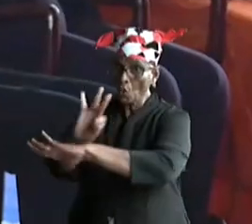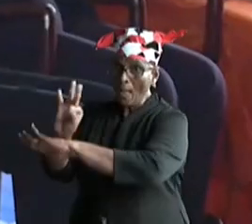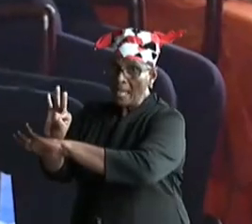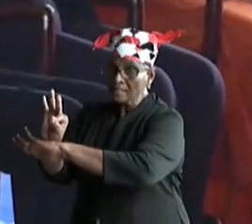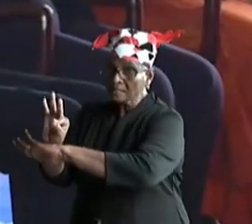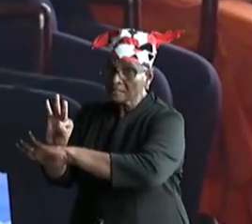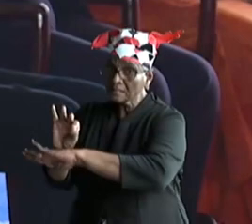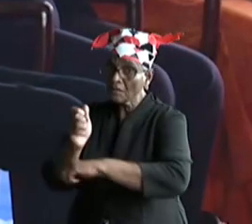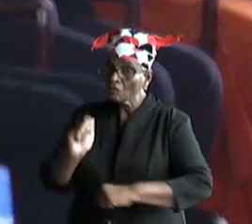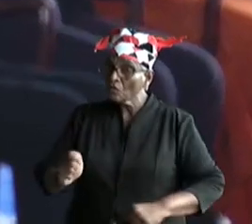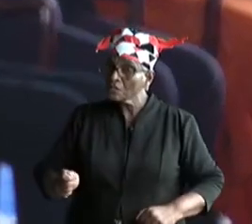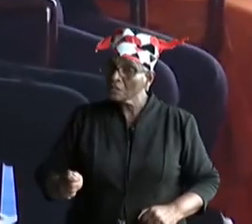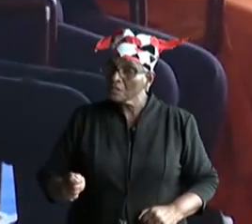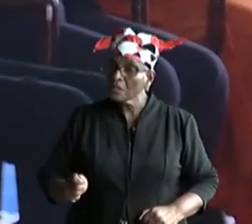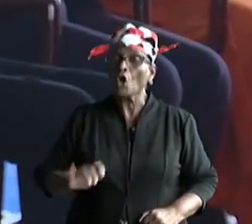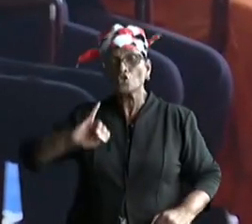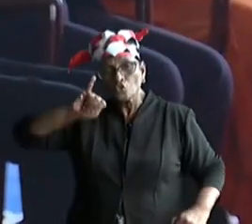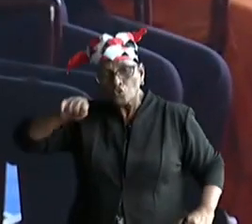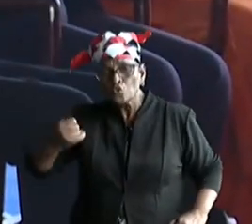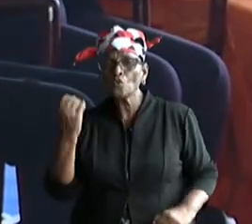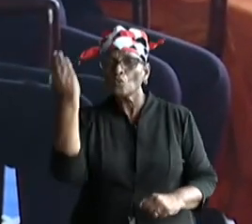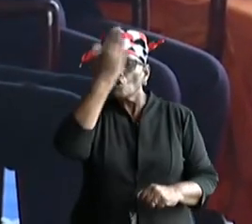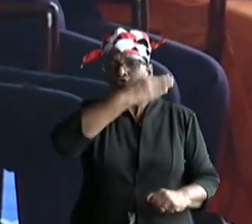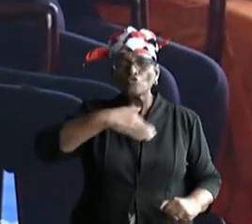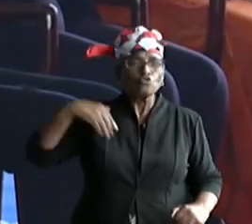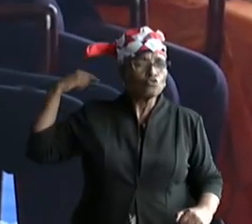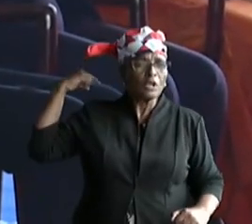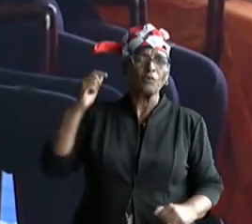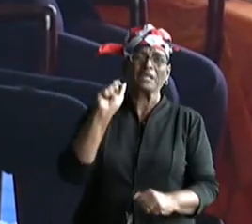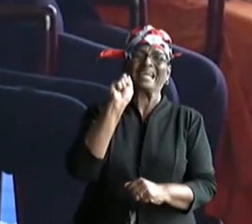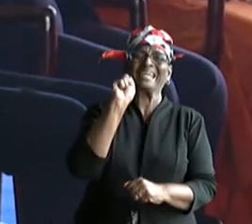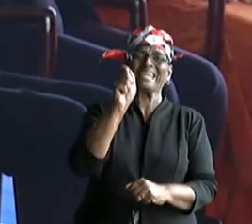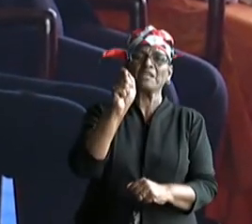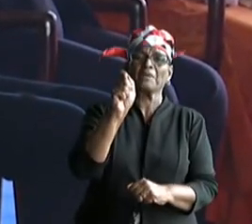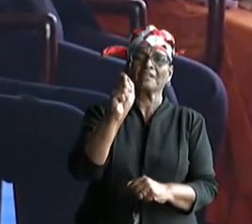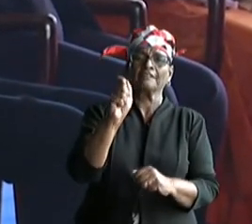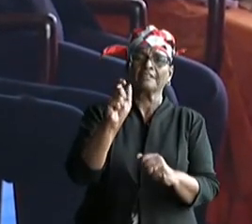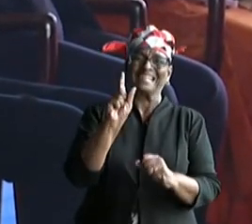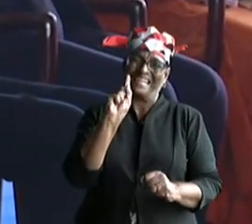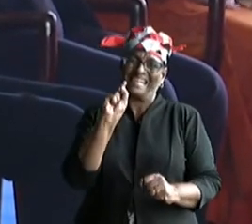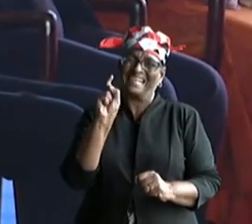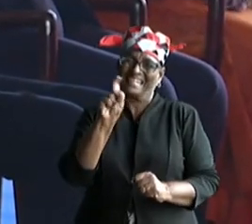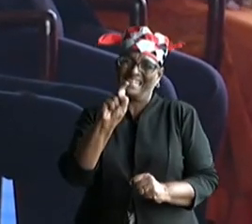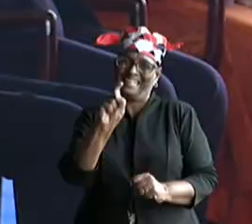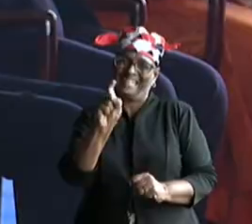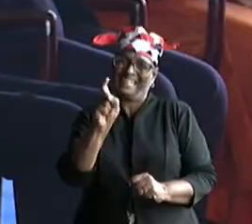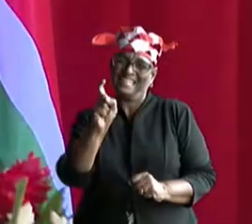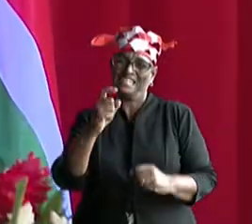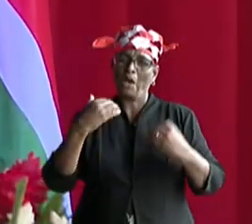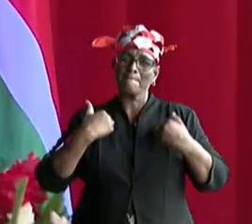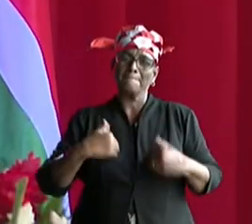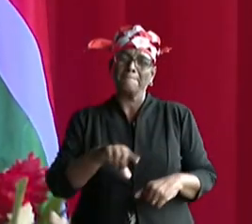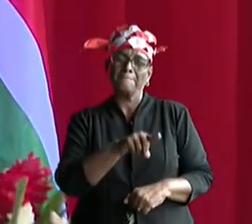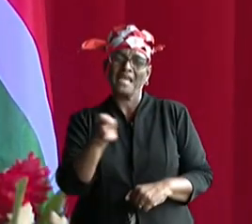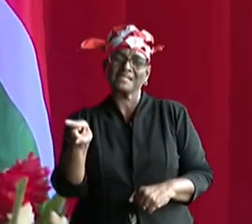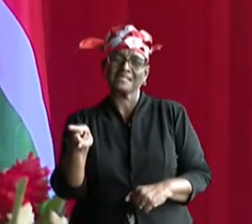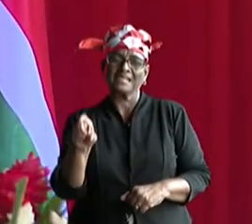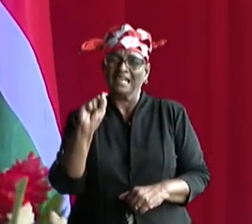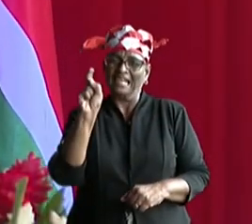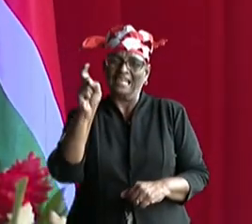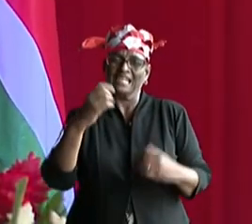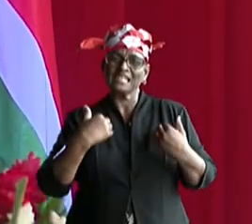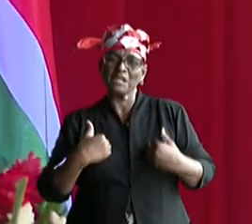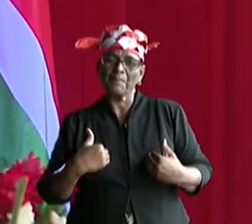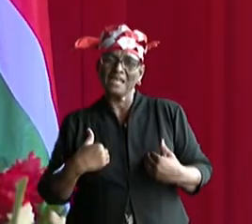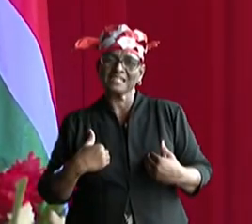zorgt ervoor dat ons nieuw Suriname wordt gekenmerkt door een kritische burgerij. Een burgerij die